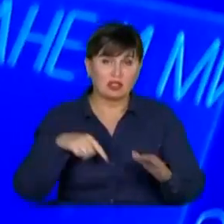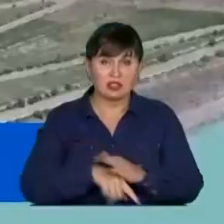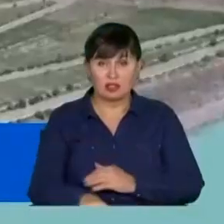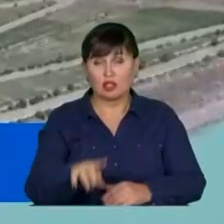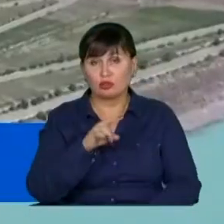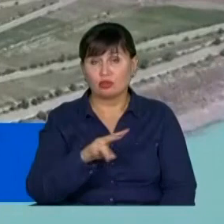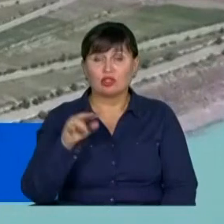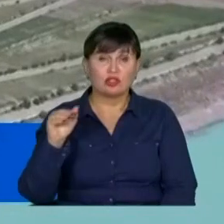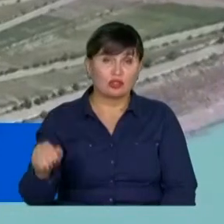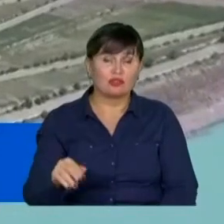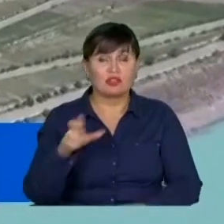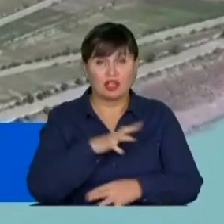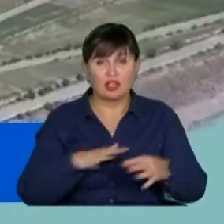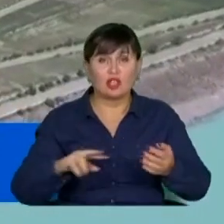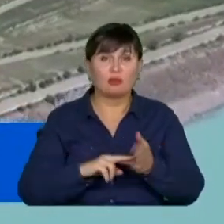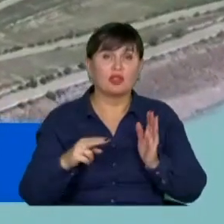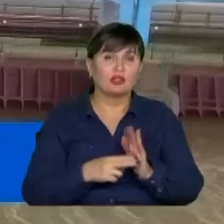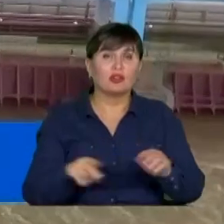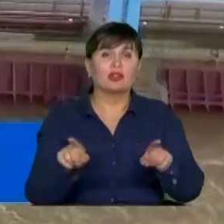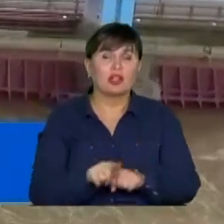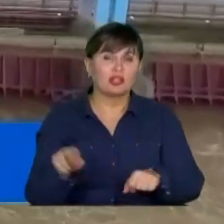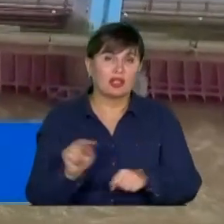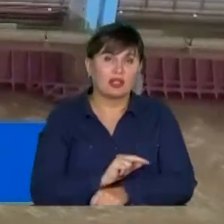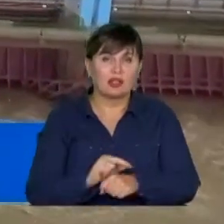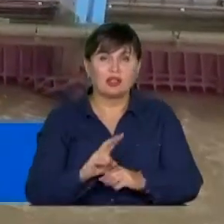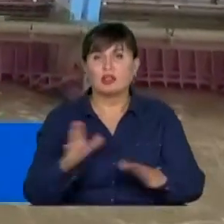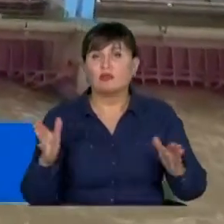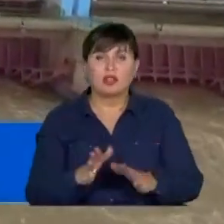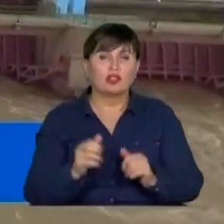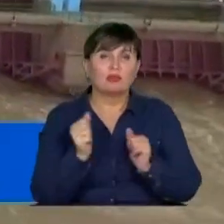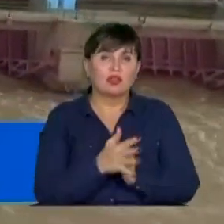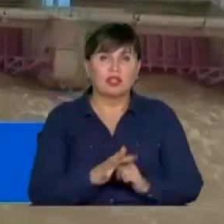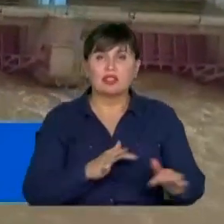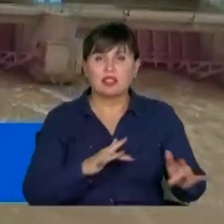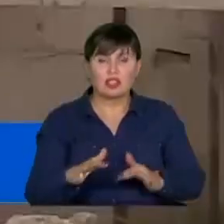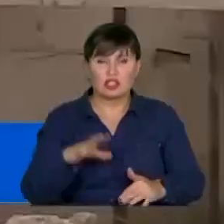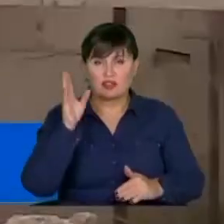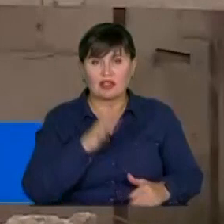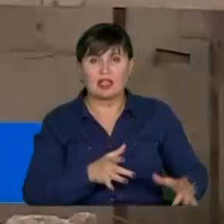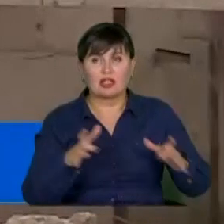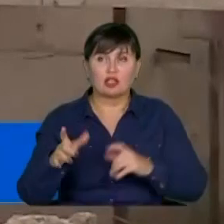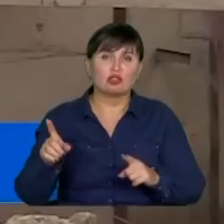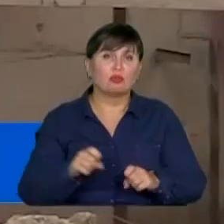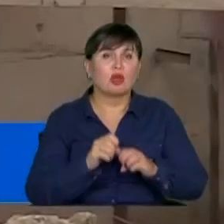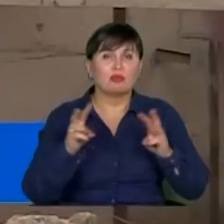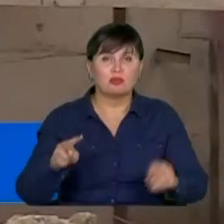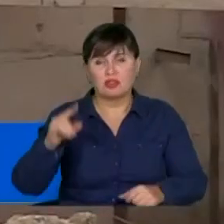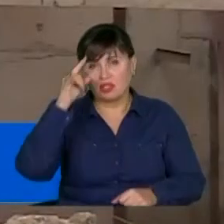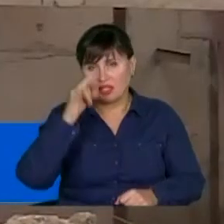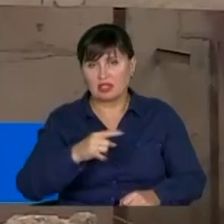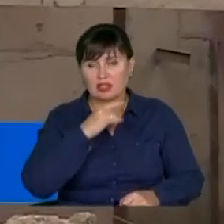Нуржан Нуржигетов, в стране планируют также реконструировать не менее 15 действующих водохранилищ, чтобы обеспечить